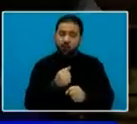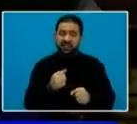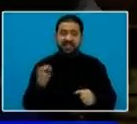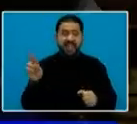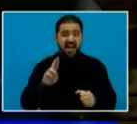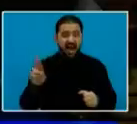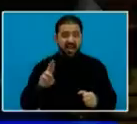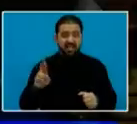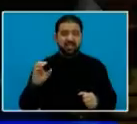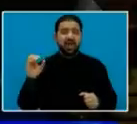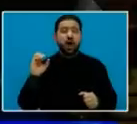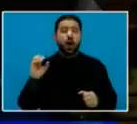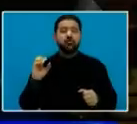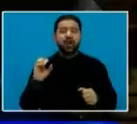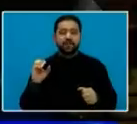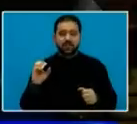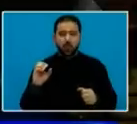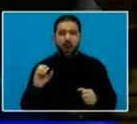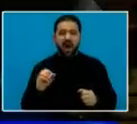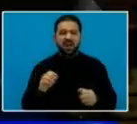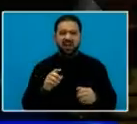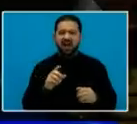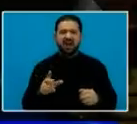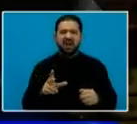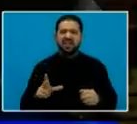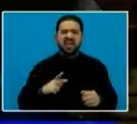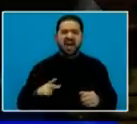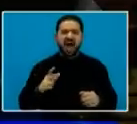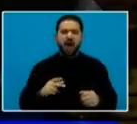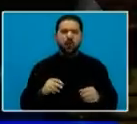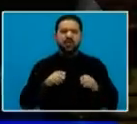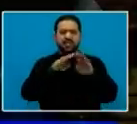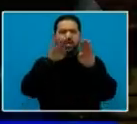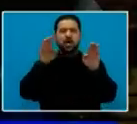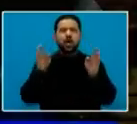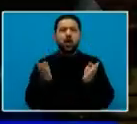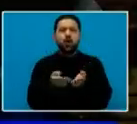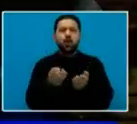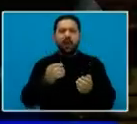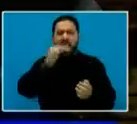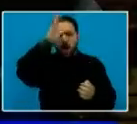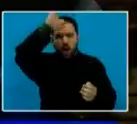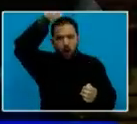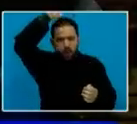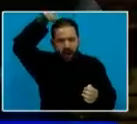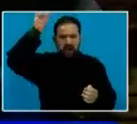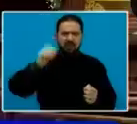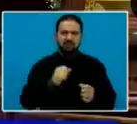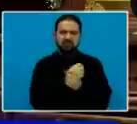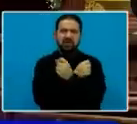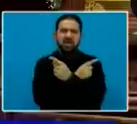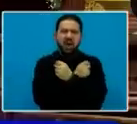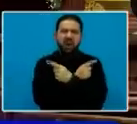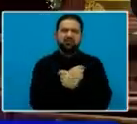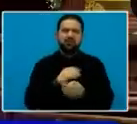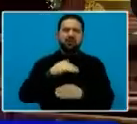să le spunem, deja existente în lumea greco-romană. Grecii bunăoară ridicau